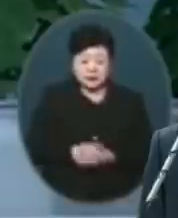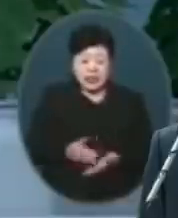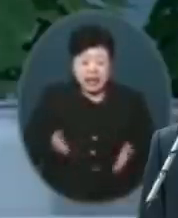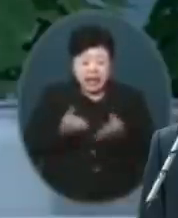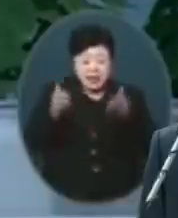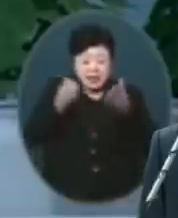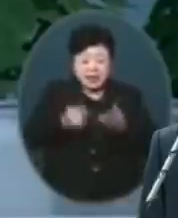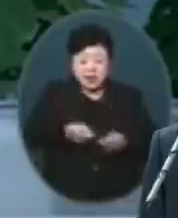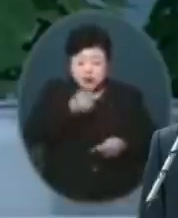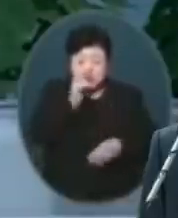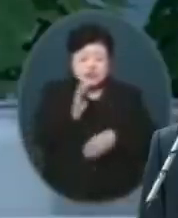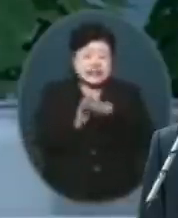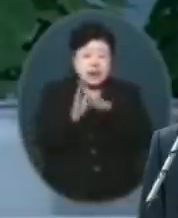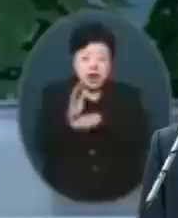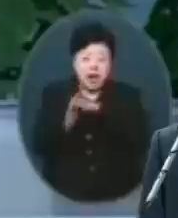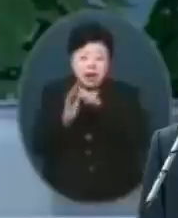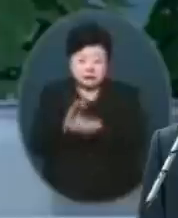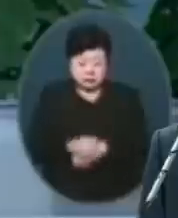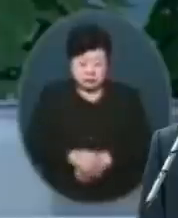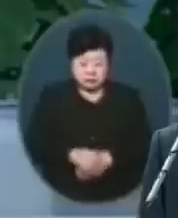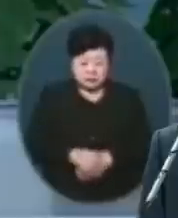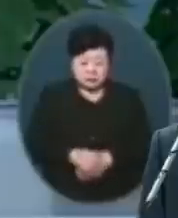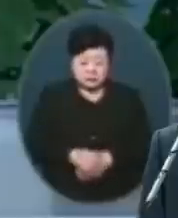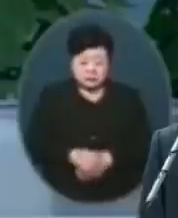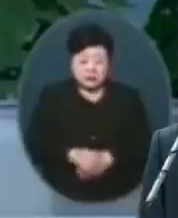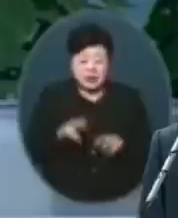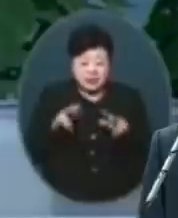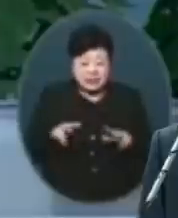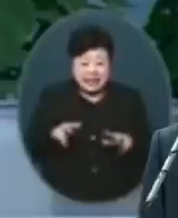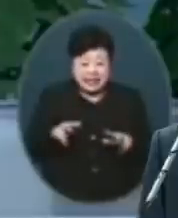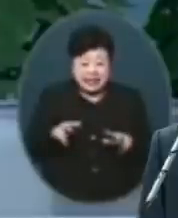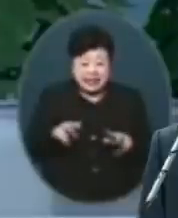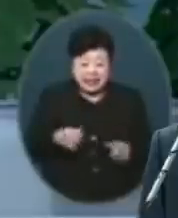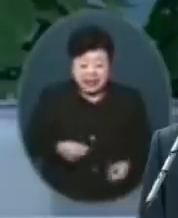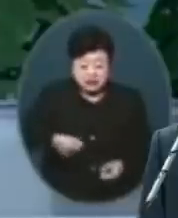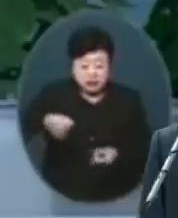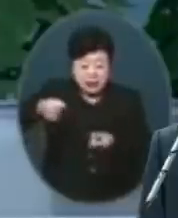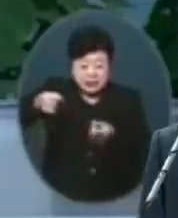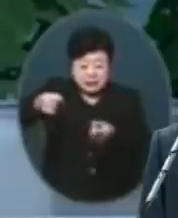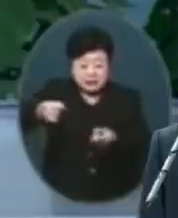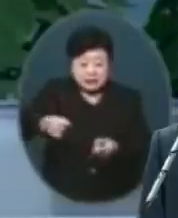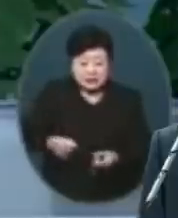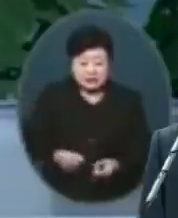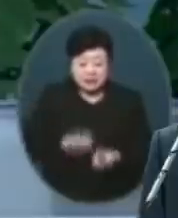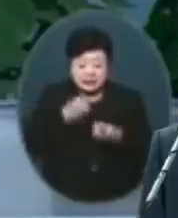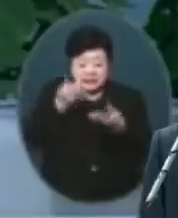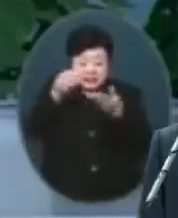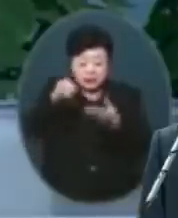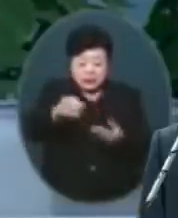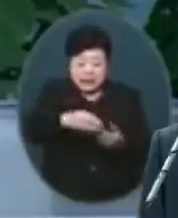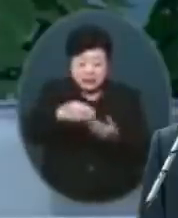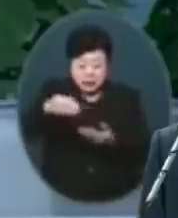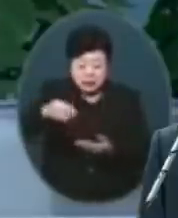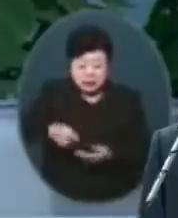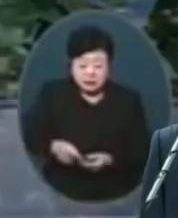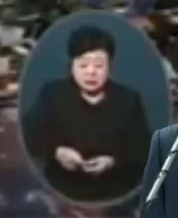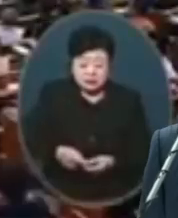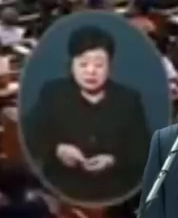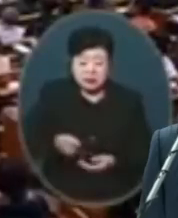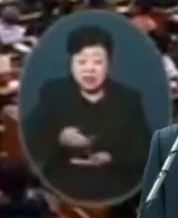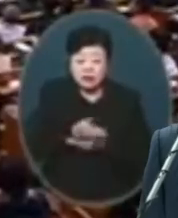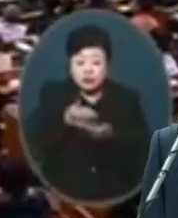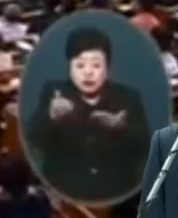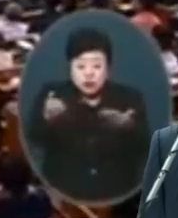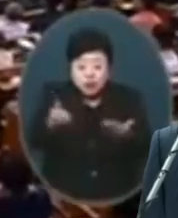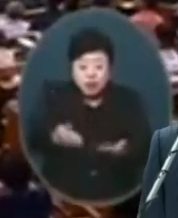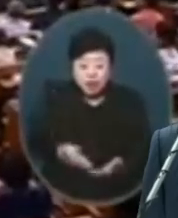항아리에 물을 채우라 하시니 아구까지 채우니 이제는 떠서 연회장에 갖다 주라 하시며 갖다 주었더니